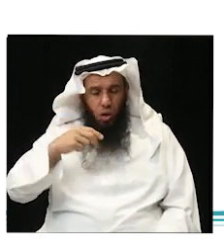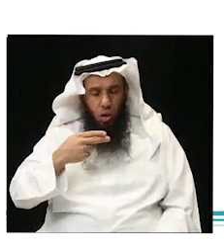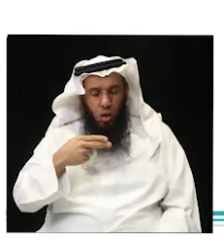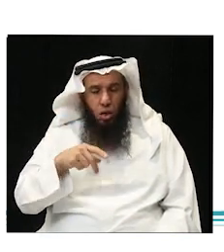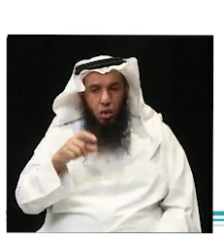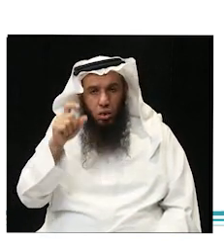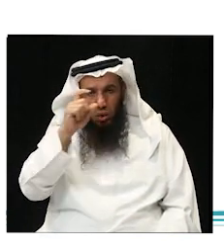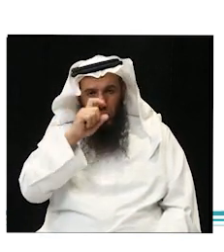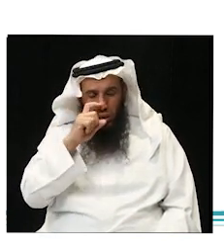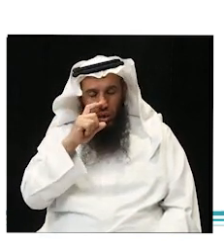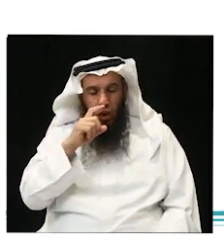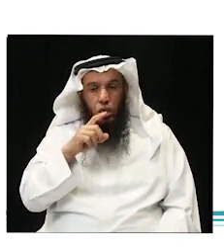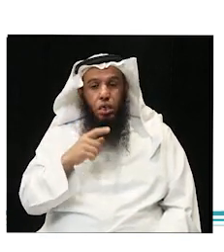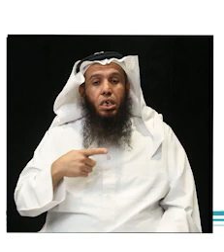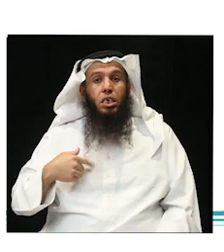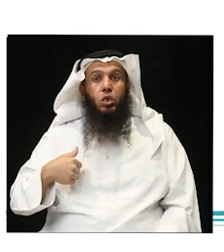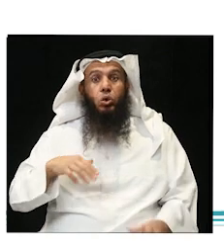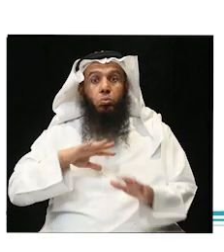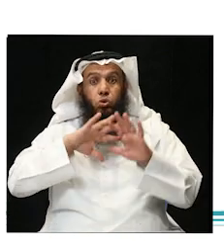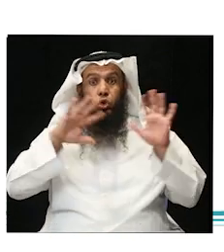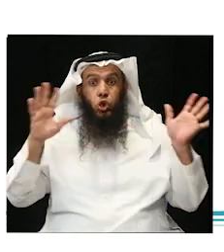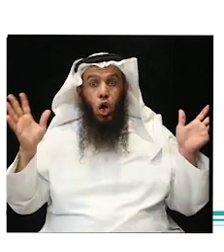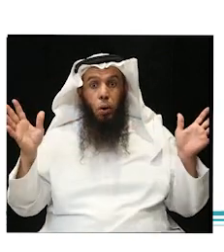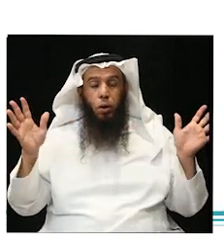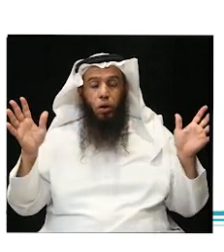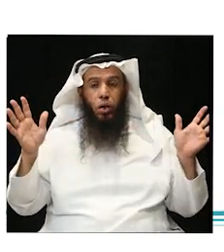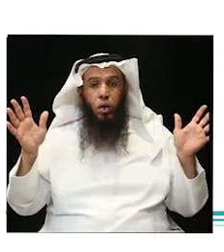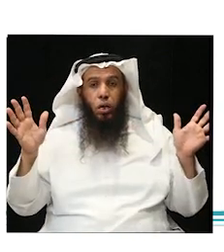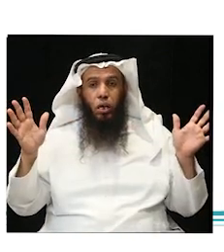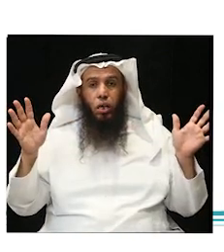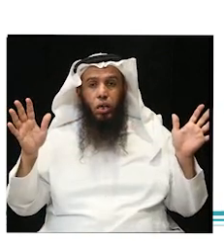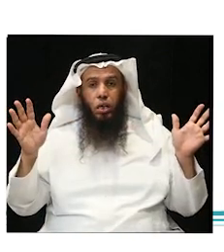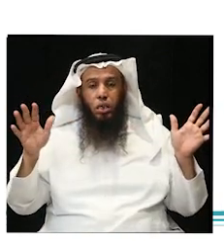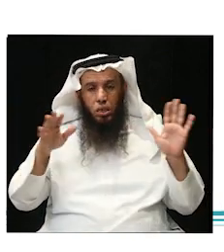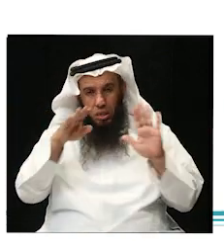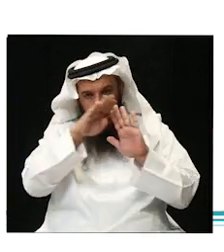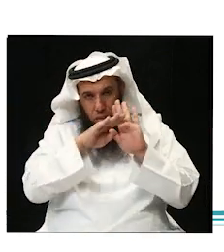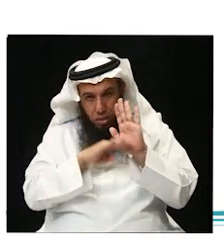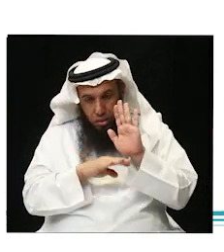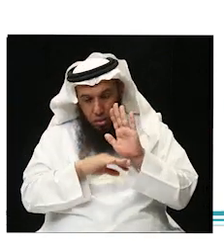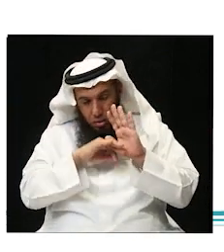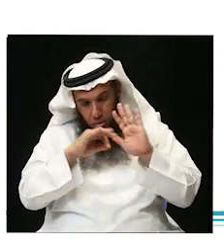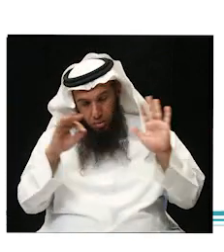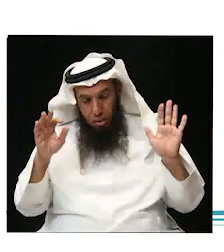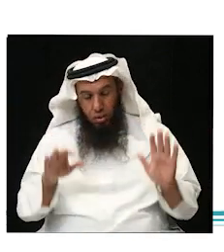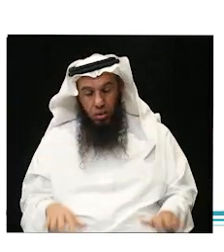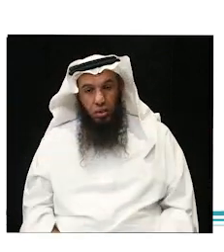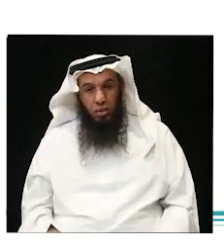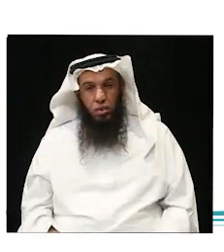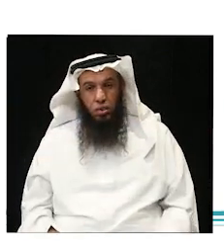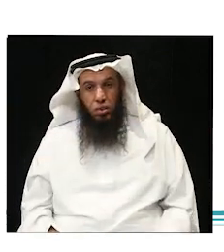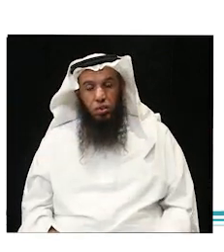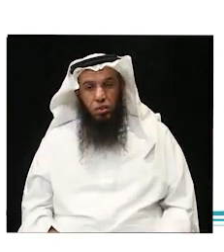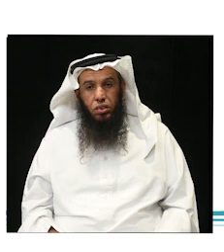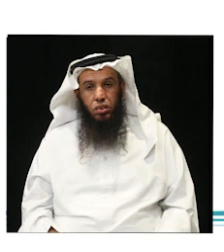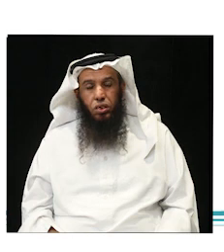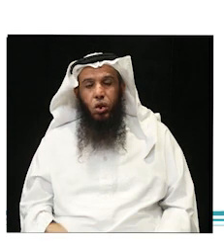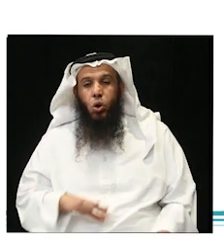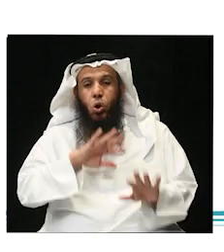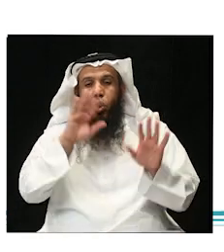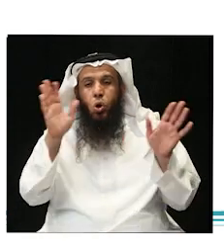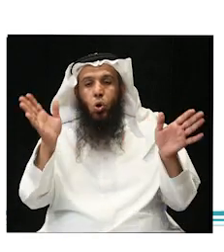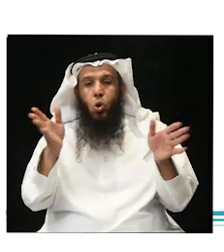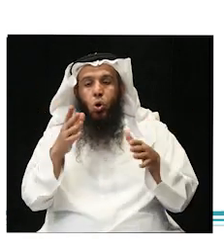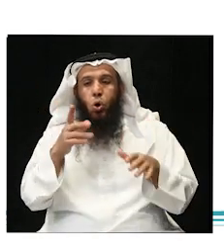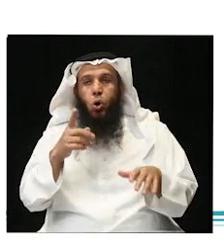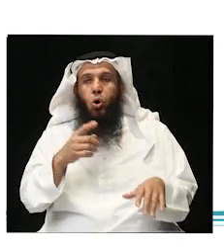يجمع أشياء كثيرة جدا. نأخذها الآن بالتفصيل. ذكر لك هو لكل ما يحبه الله